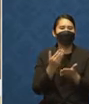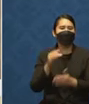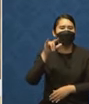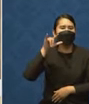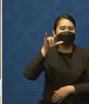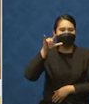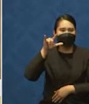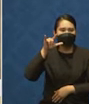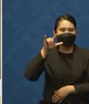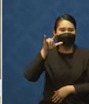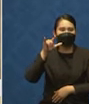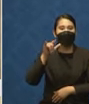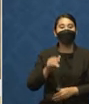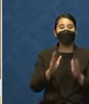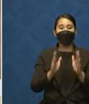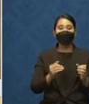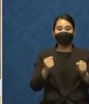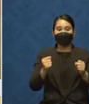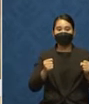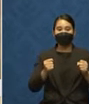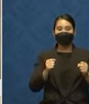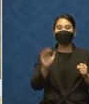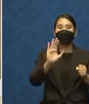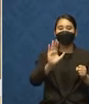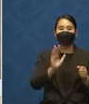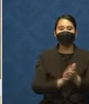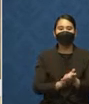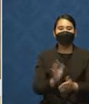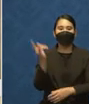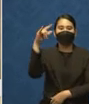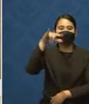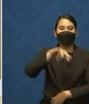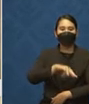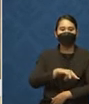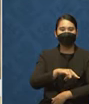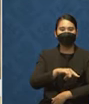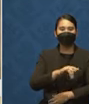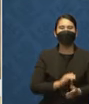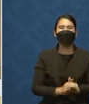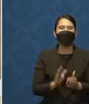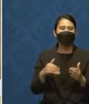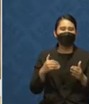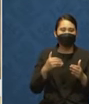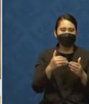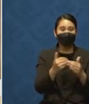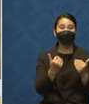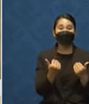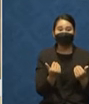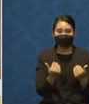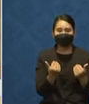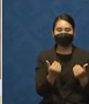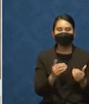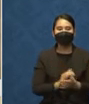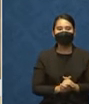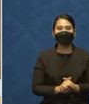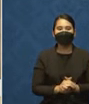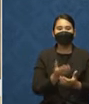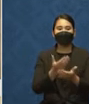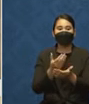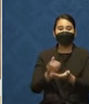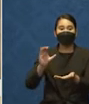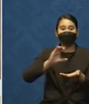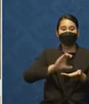ช่ไร้เครื่องยนต์ครับไร้คนขับเนี่ยก็ไปตกล่าสุดครับก่อนที่งบประมาณจะเข้าส